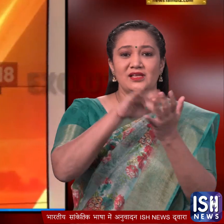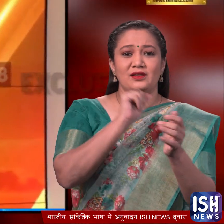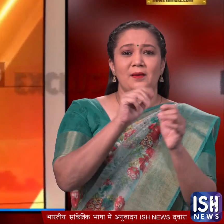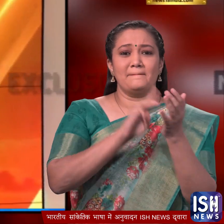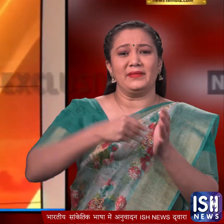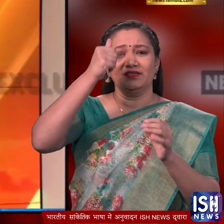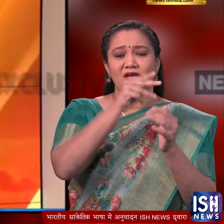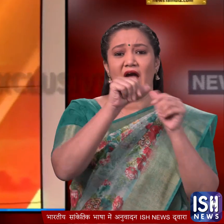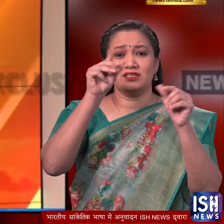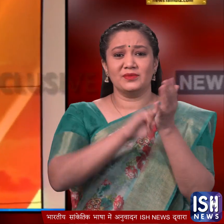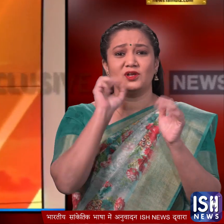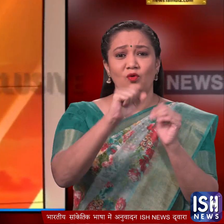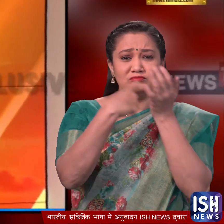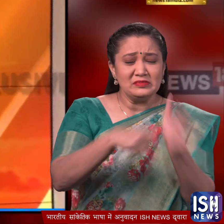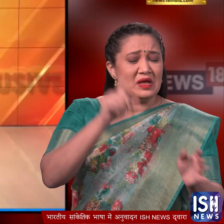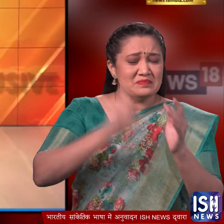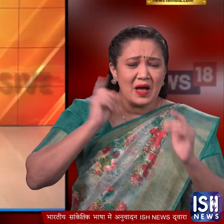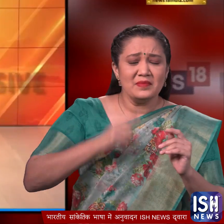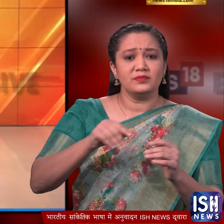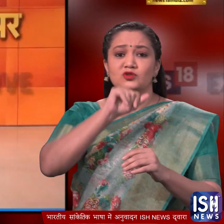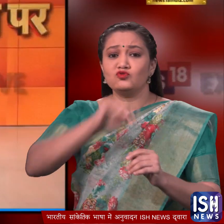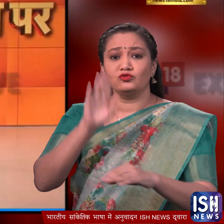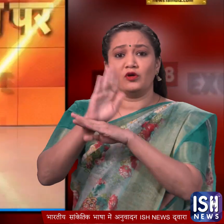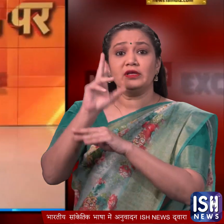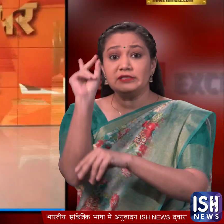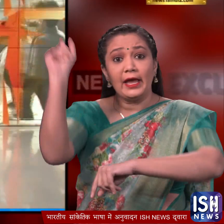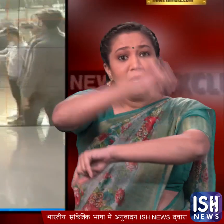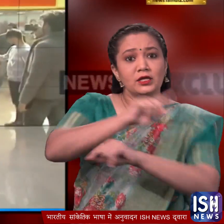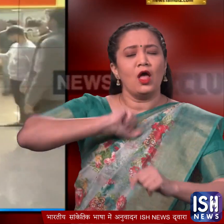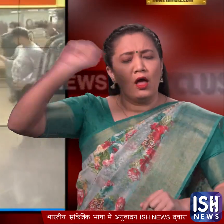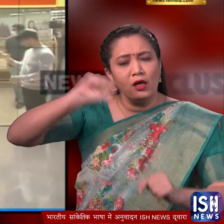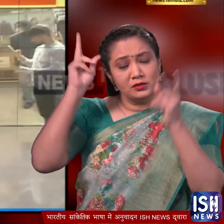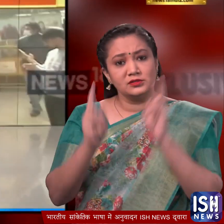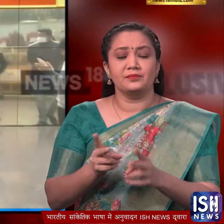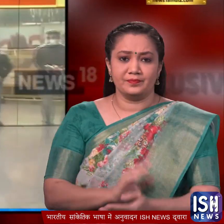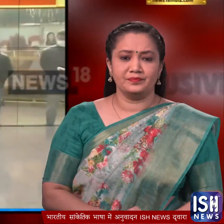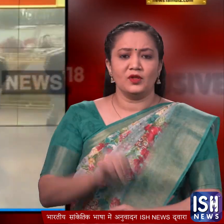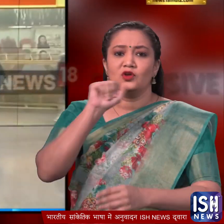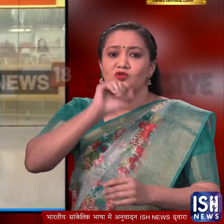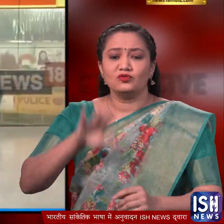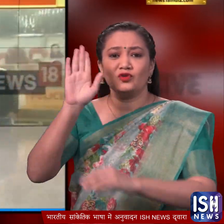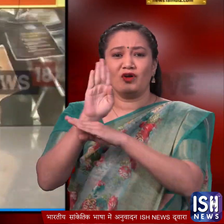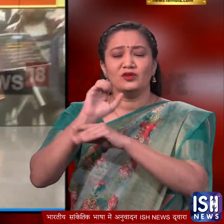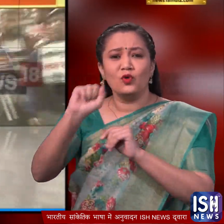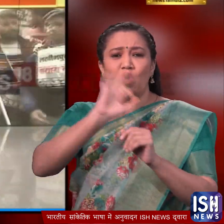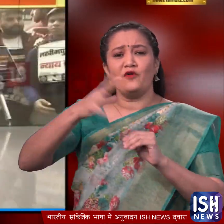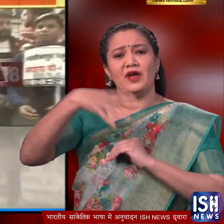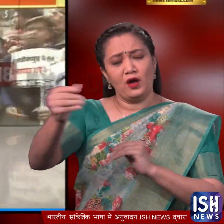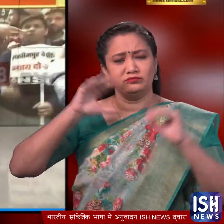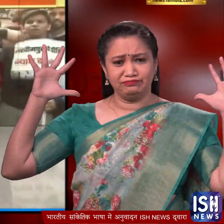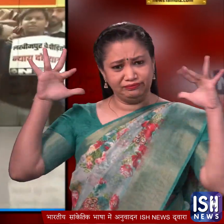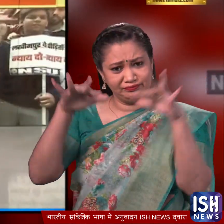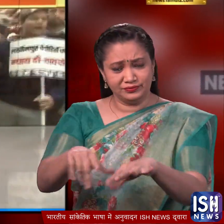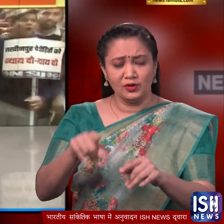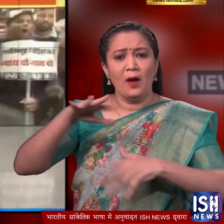केंद्रीय गृह राज्य मंत्री अजय मिश्रा के इस्तीफे की मांग पर यूथ कांग्रेस ने लगातार दूसरे दिन प्रदर्शन किया। यूथ कांग्रेस के कार्यकर्ता अपने दफ्तर के बाहर इकट्ठा